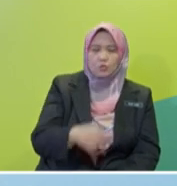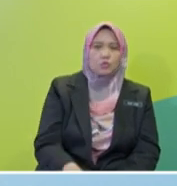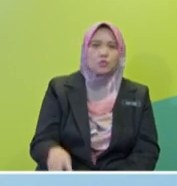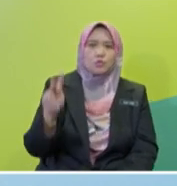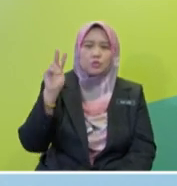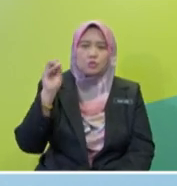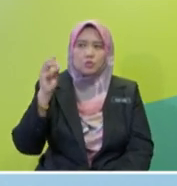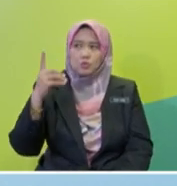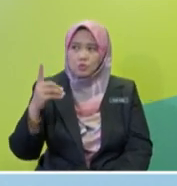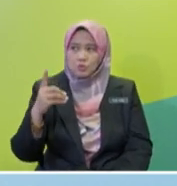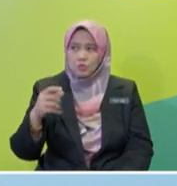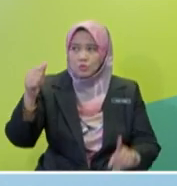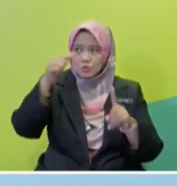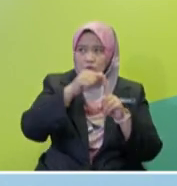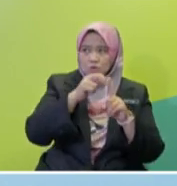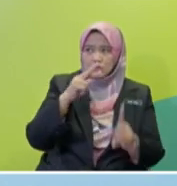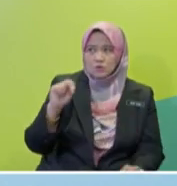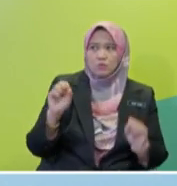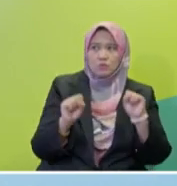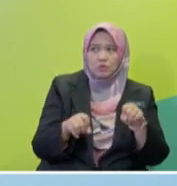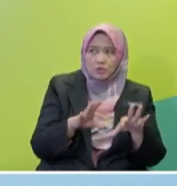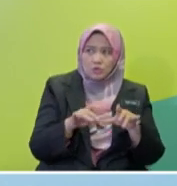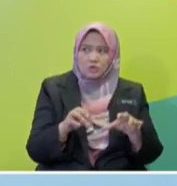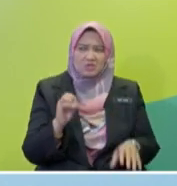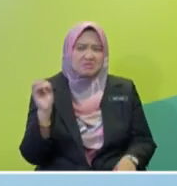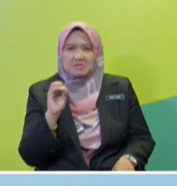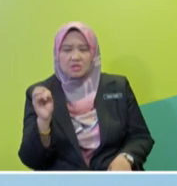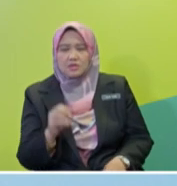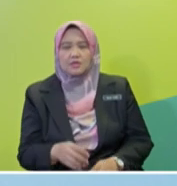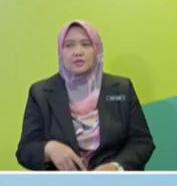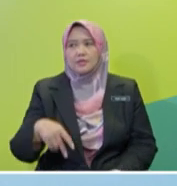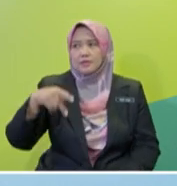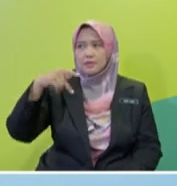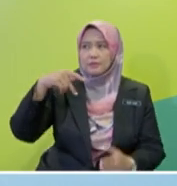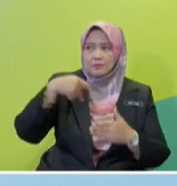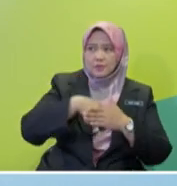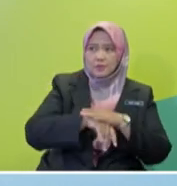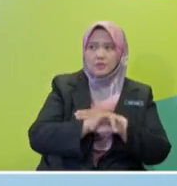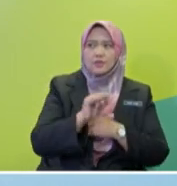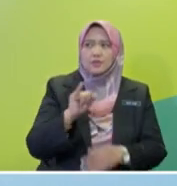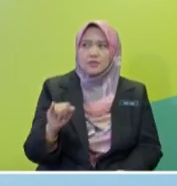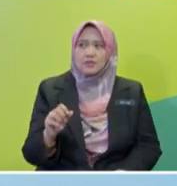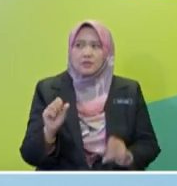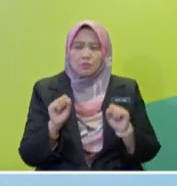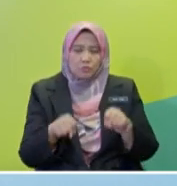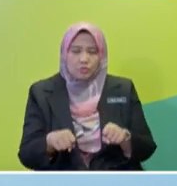tempo present khusus dan biasanya kita boleh menggunakan Frisian aplikasi